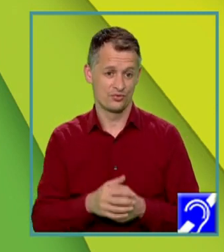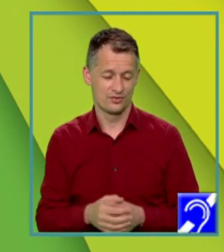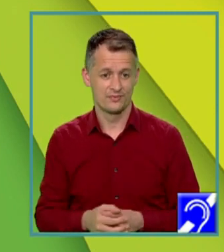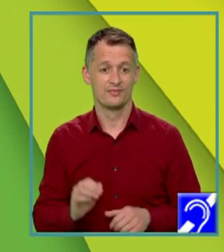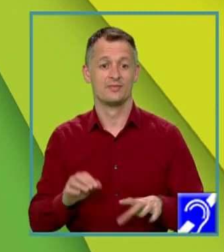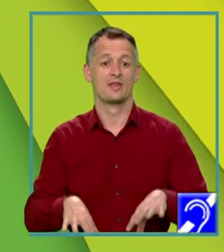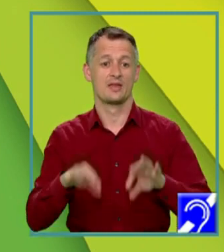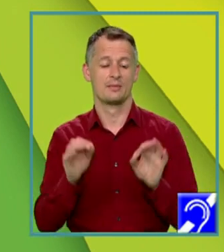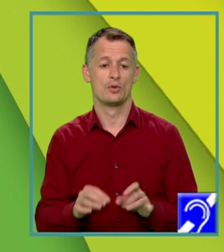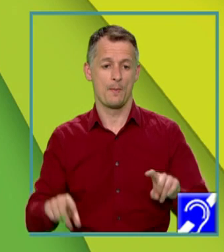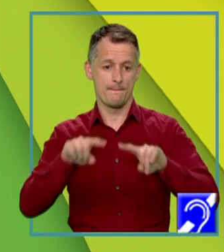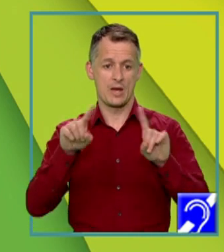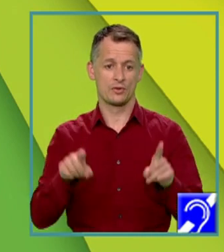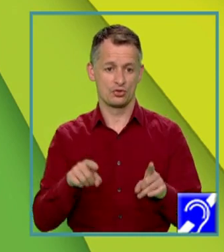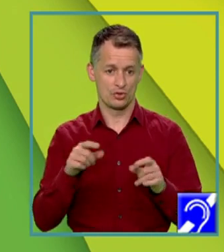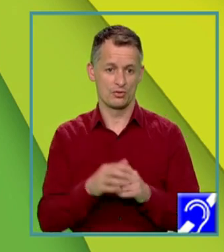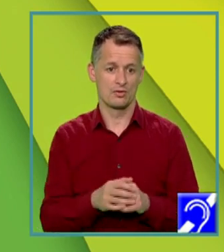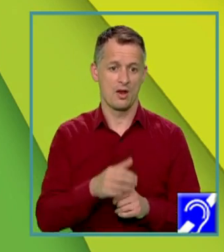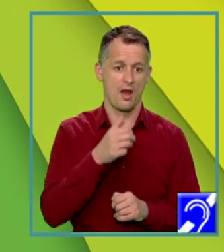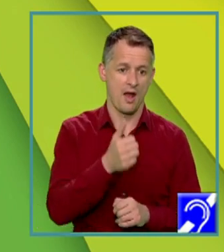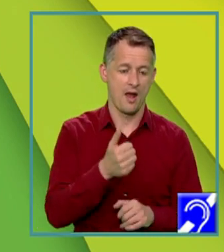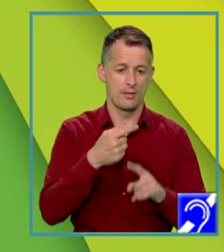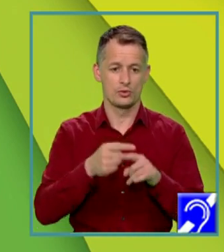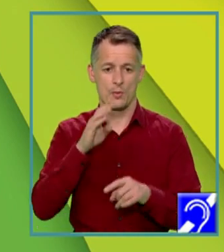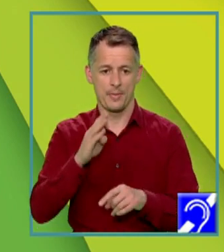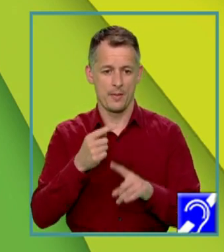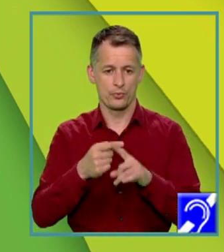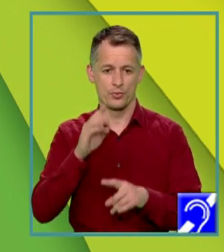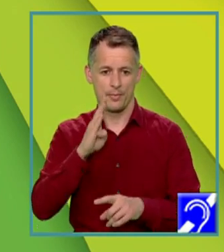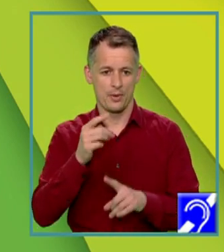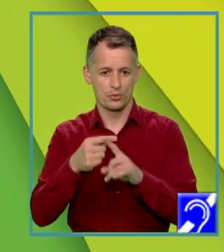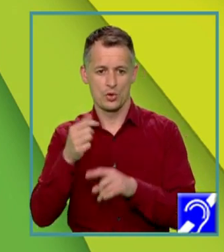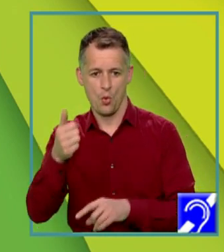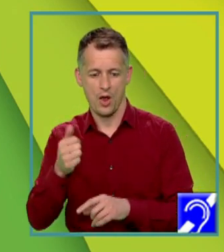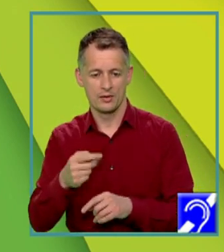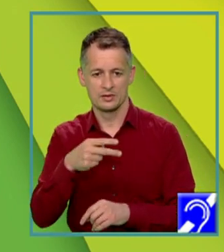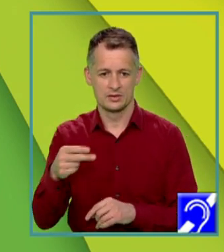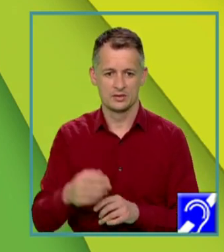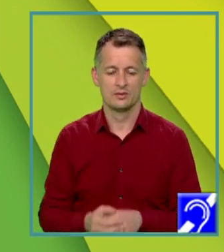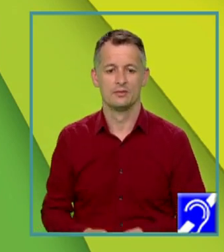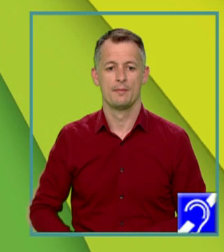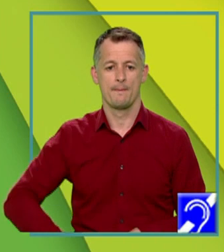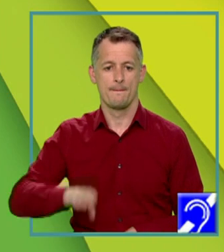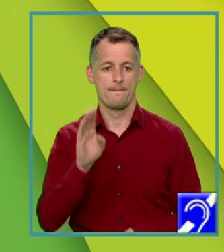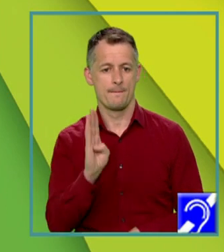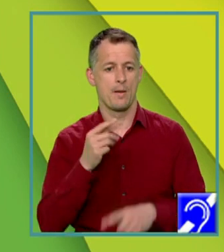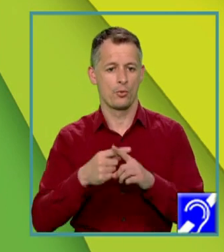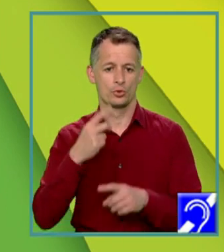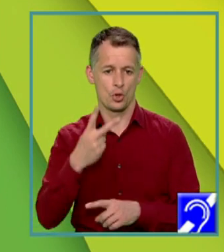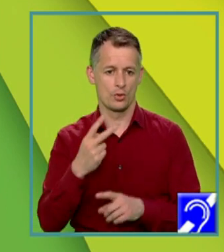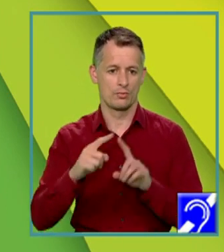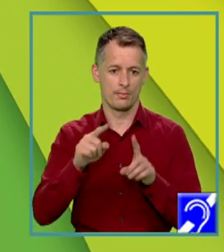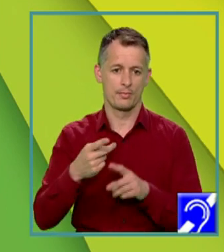determinantul matricei a înmulțit cu B plus b mulți cu ei va fi egal cu b plus 2